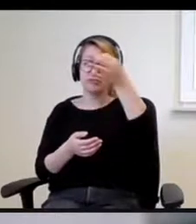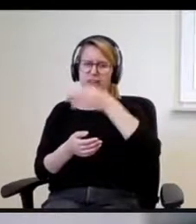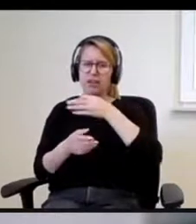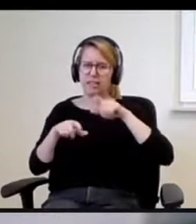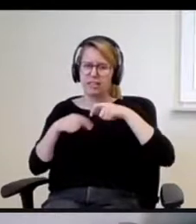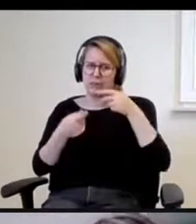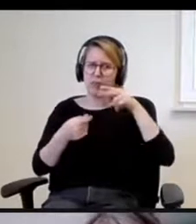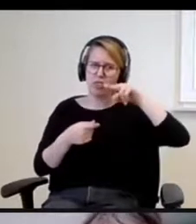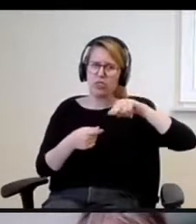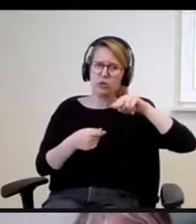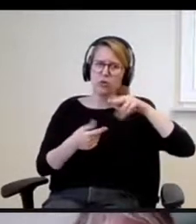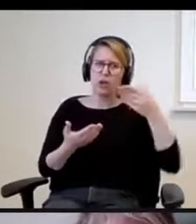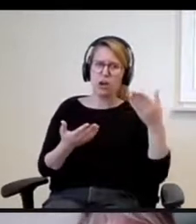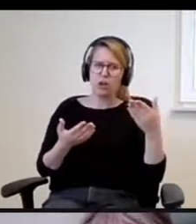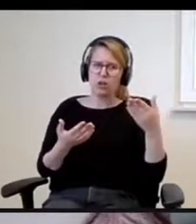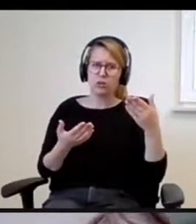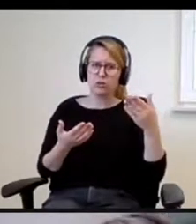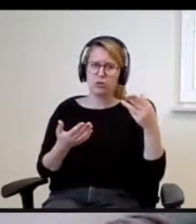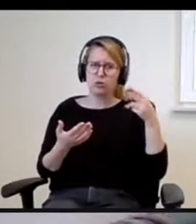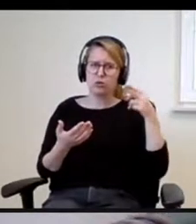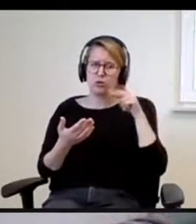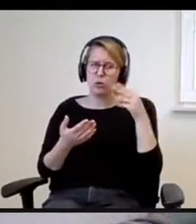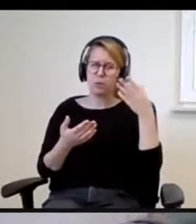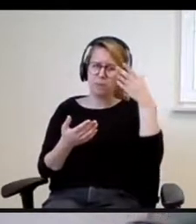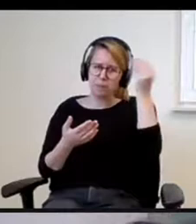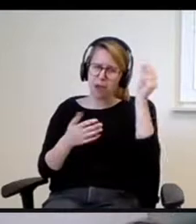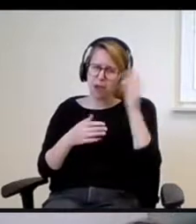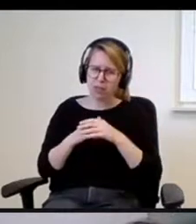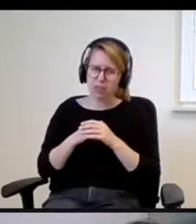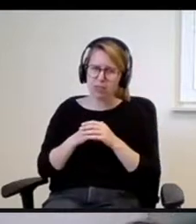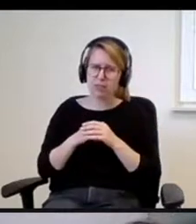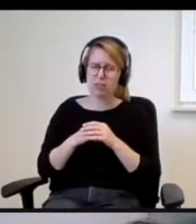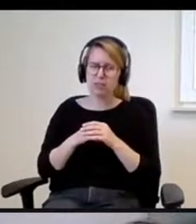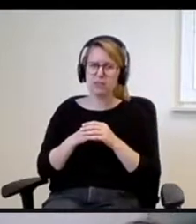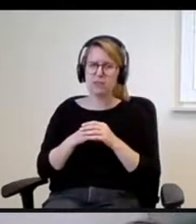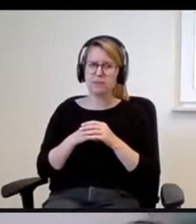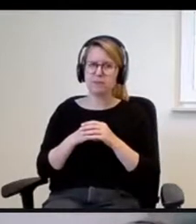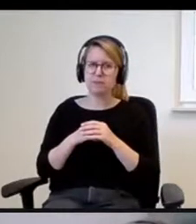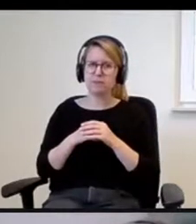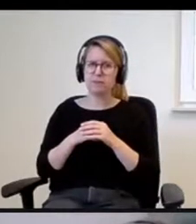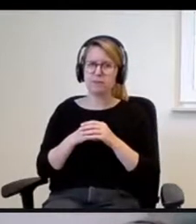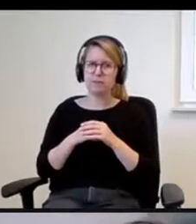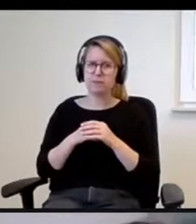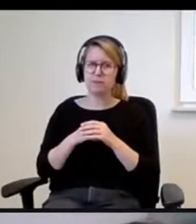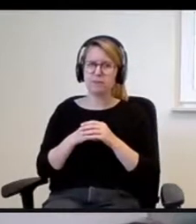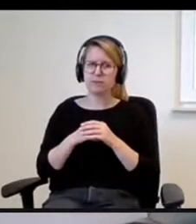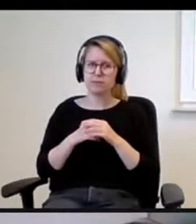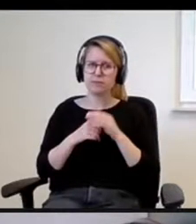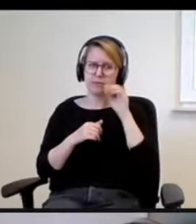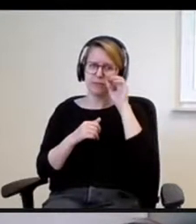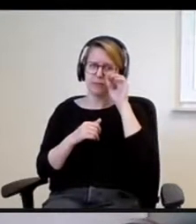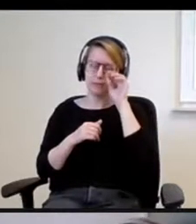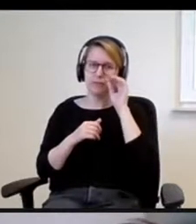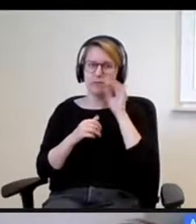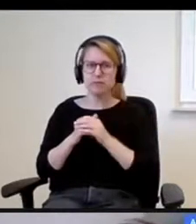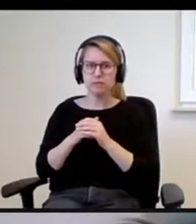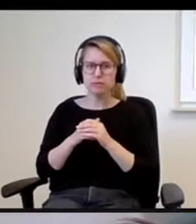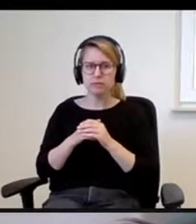encore là, Marco, est-ce que tu pourrais essayer de le faire